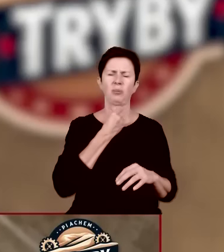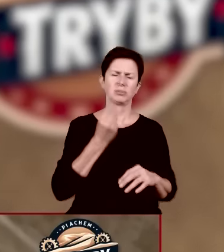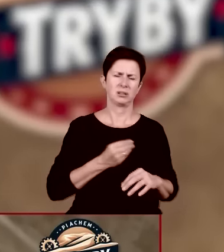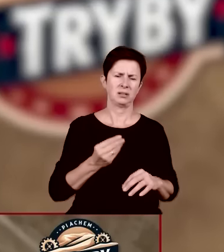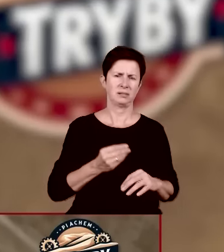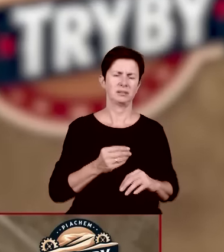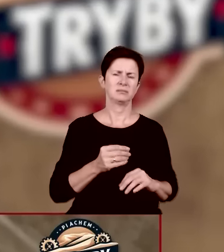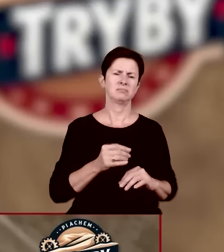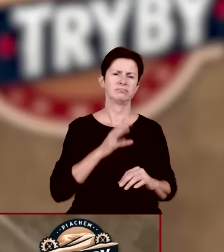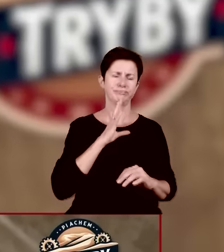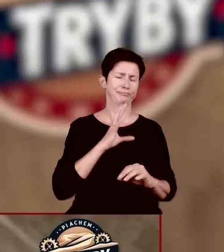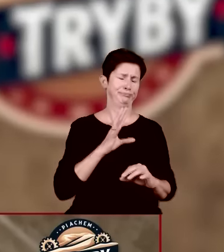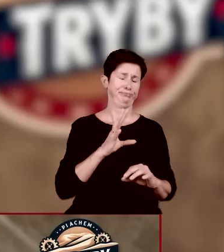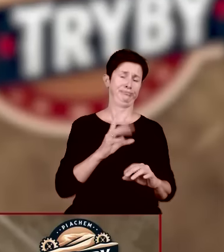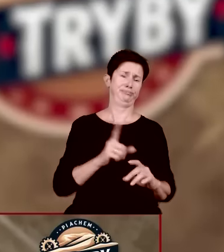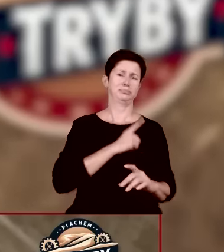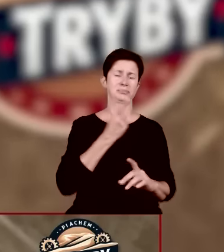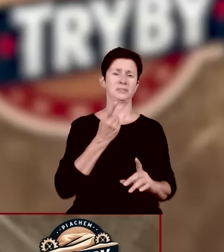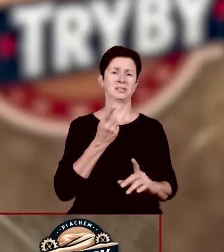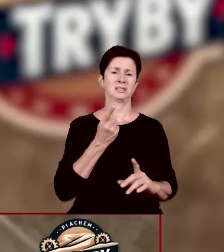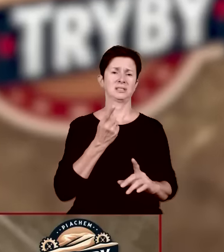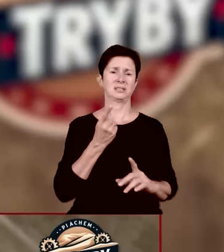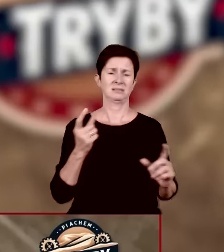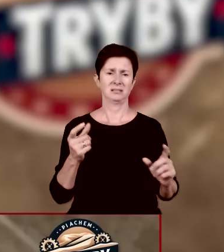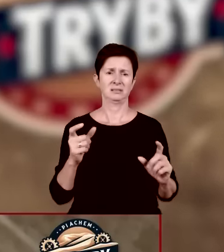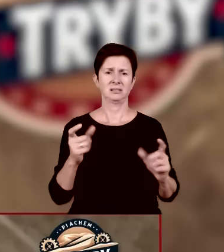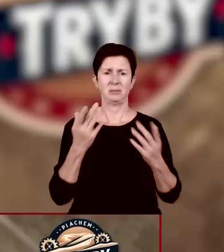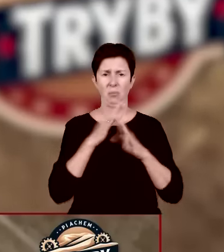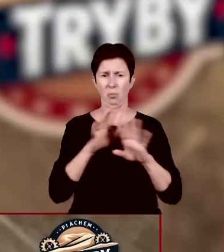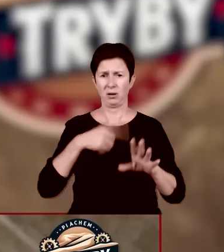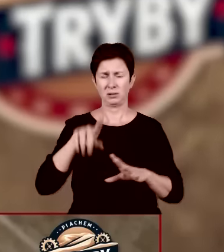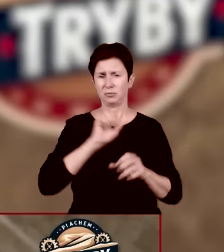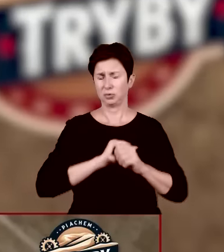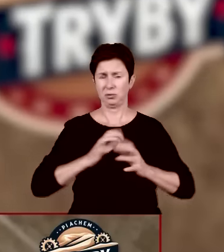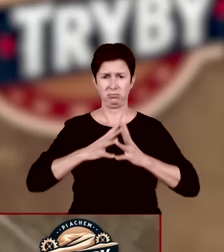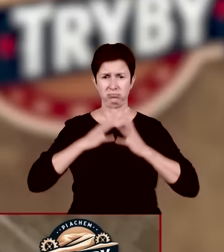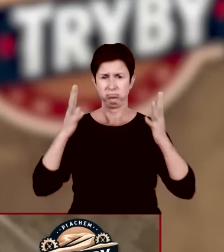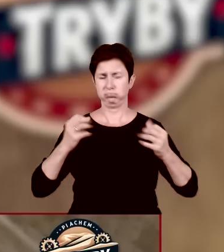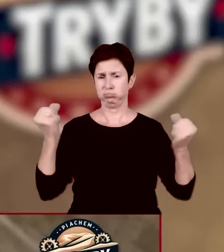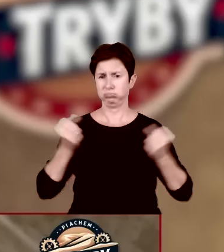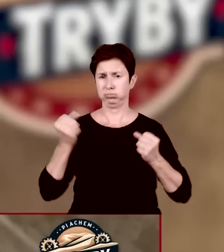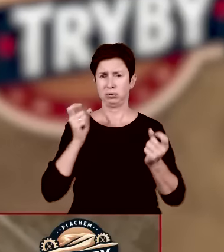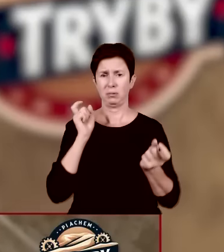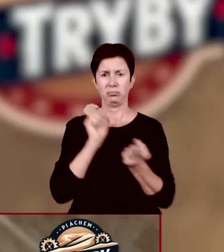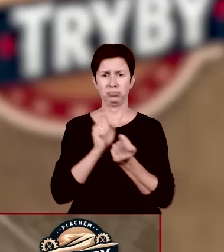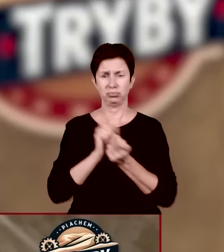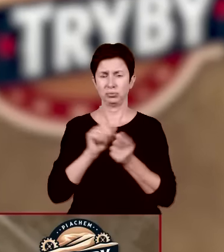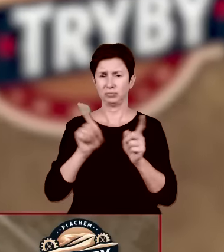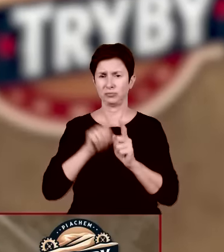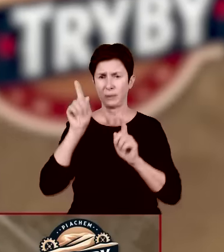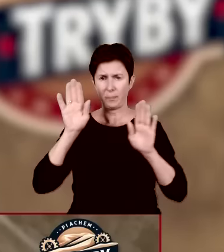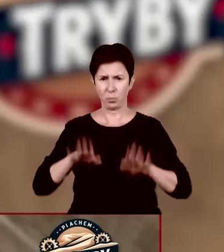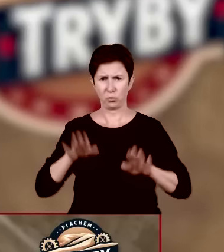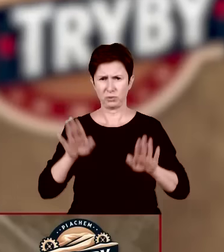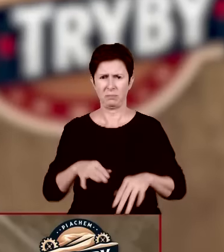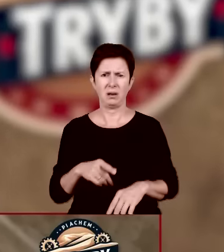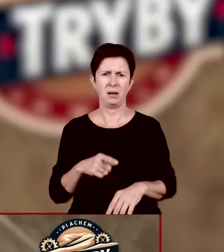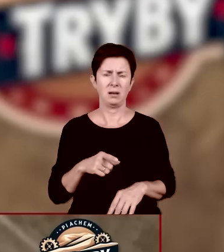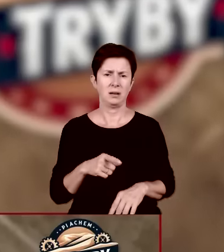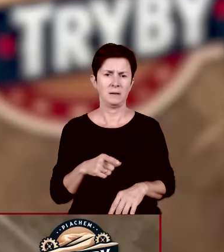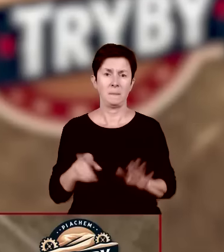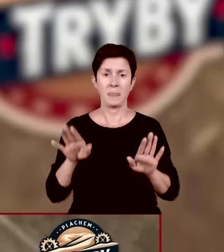okazji widowiska są ogromne i protestują, żeby było śmieszniej, również muzułmanie, bo to po prostu... Muzułmanie